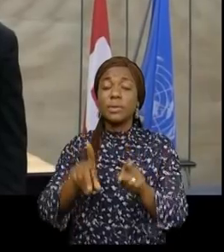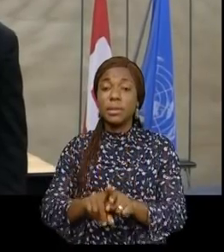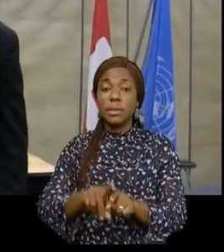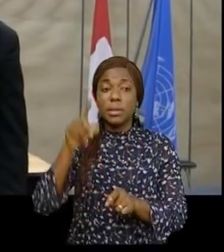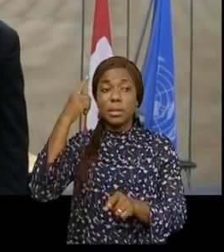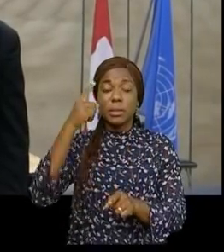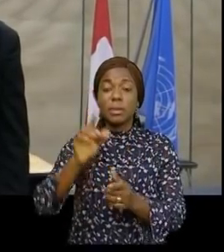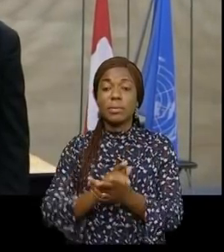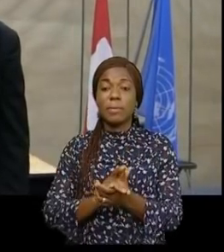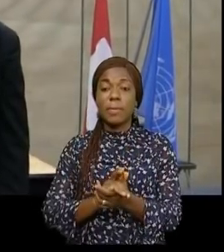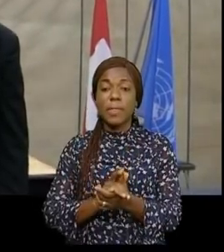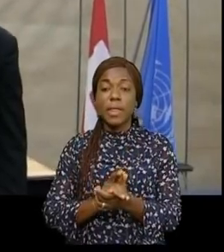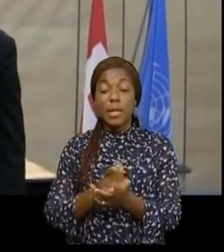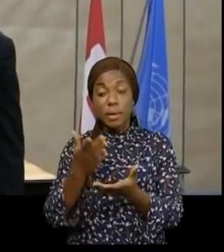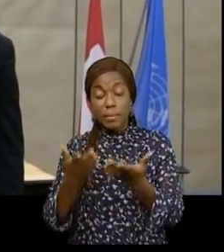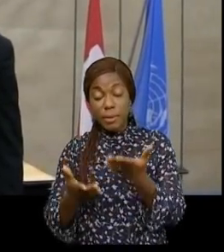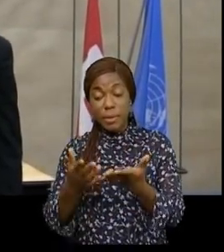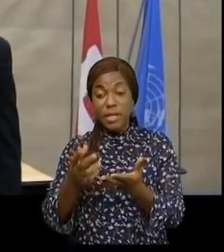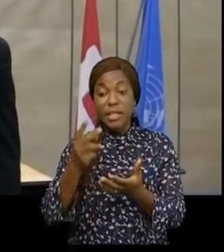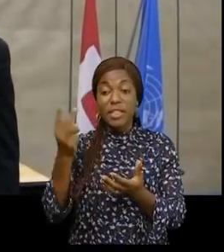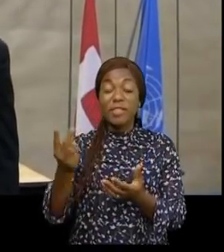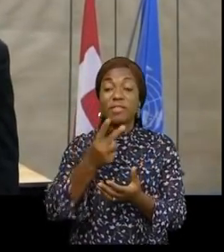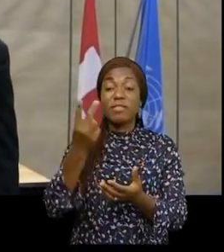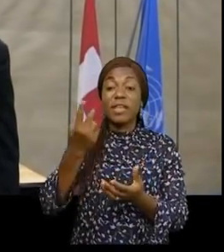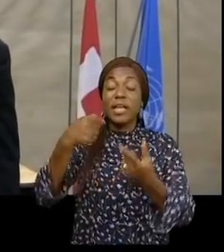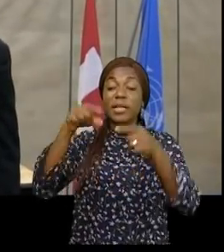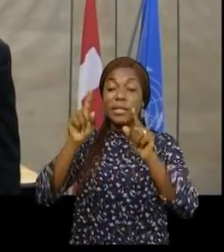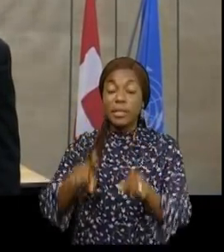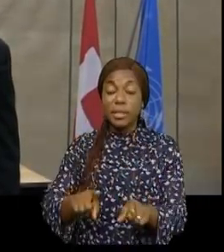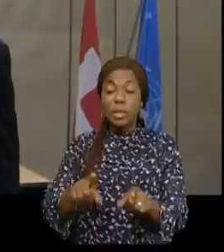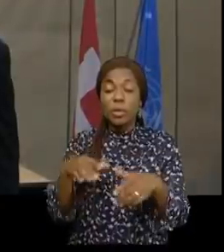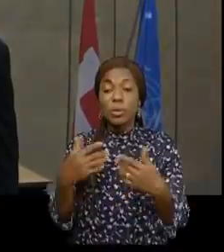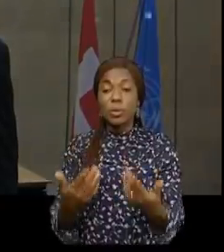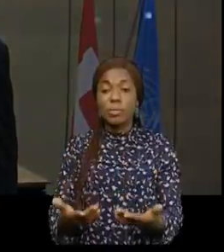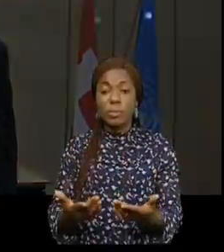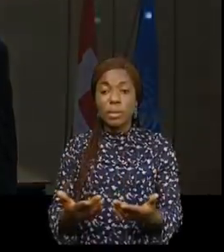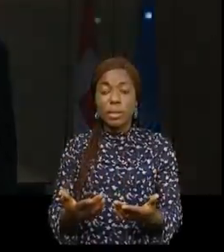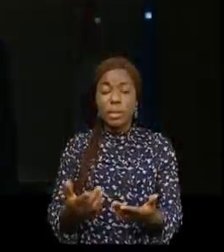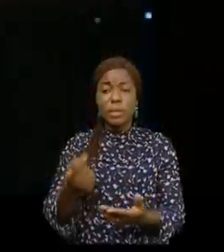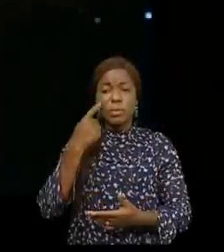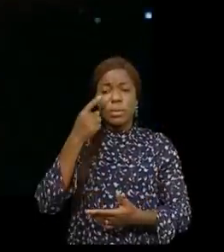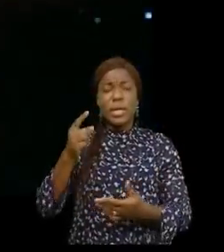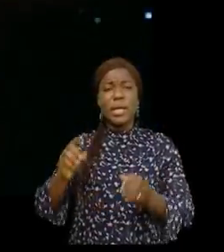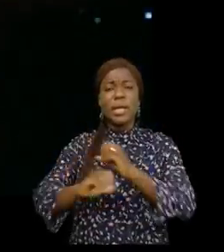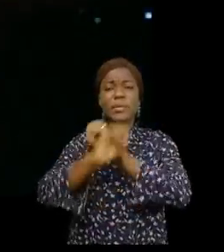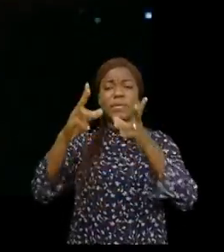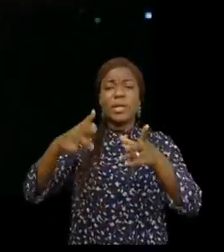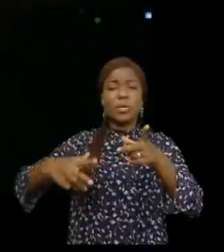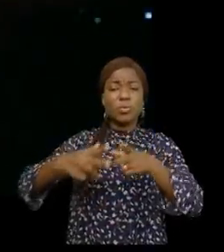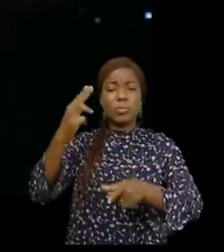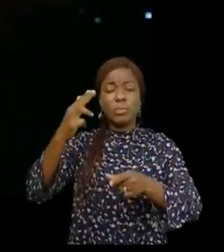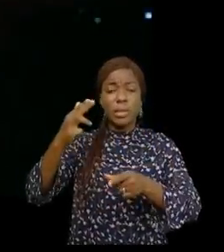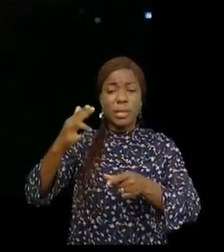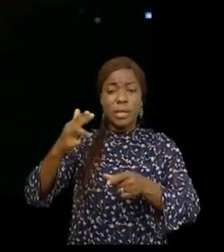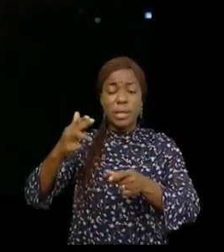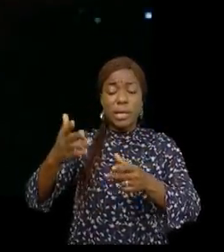éruption, celle d'il y a 20 ans, et comment elle avait marqué la ville et coupé